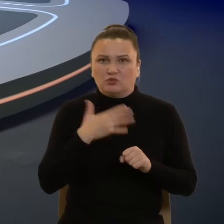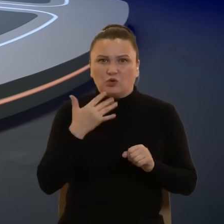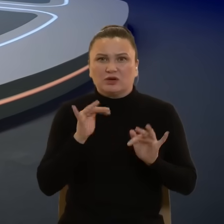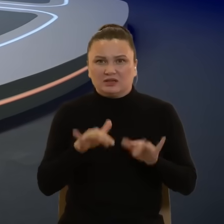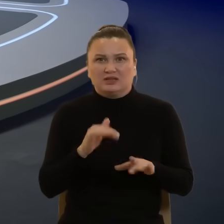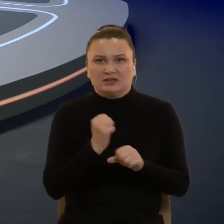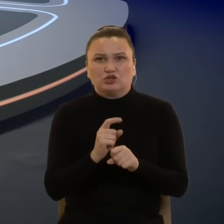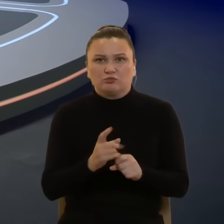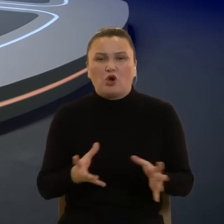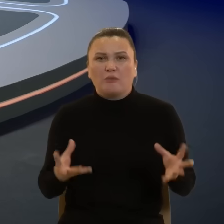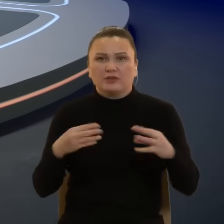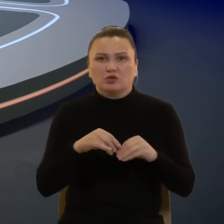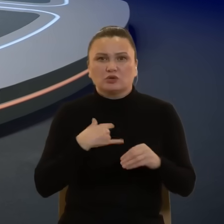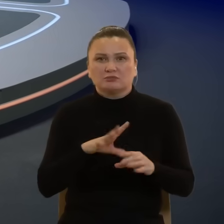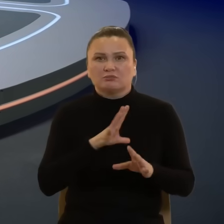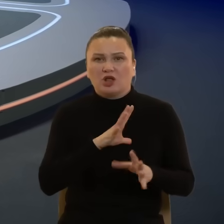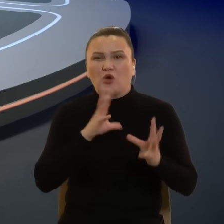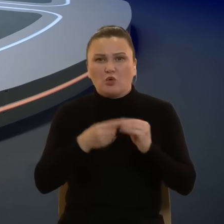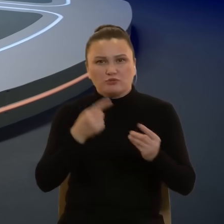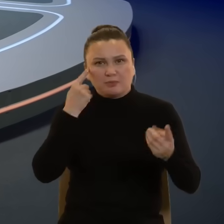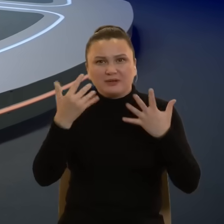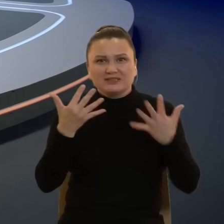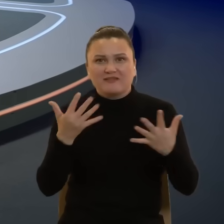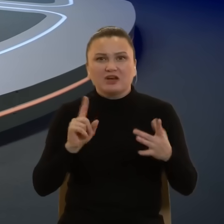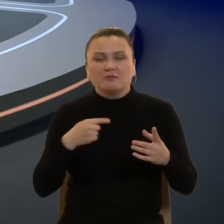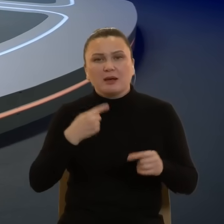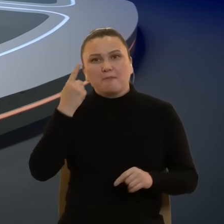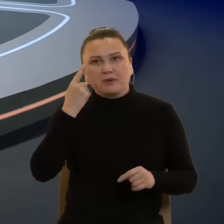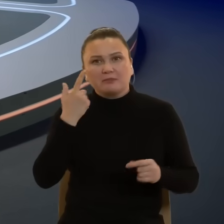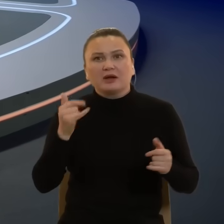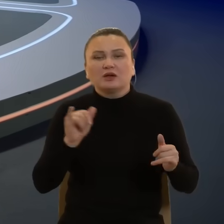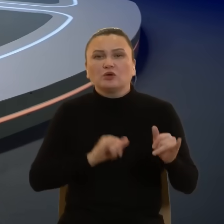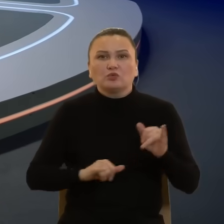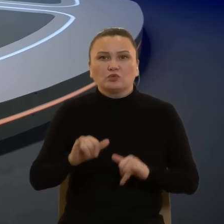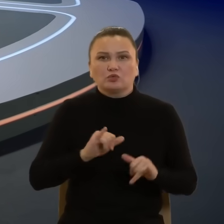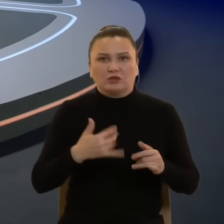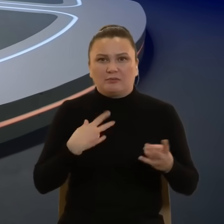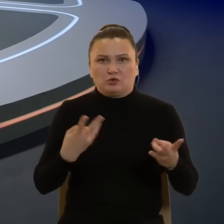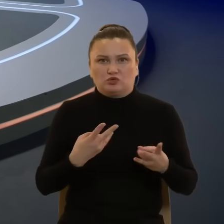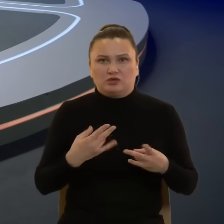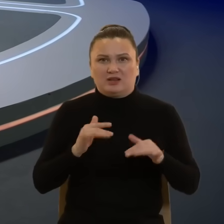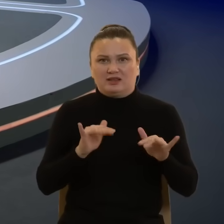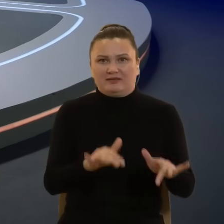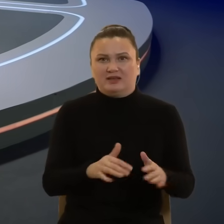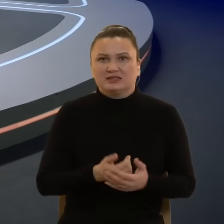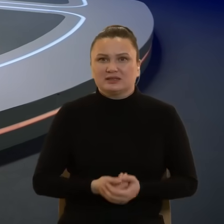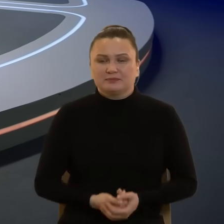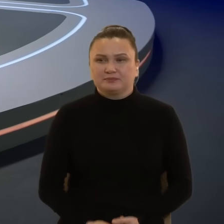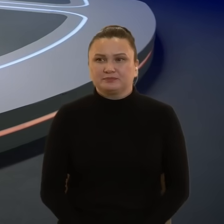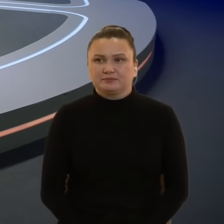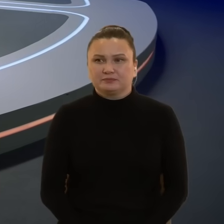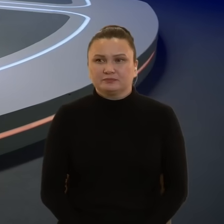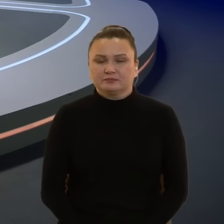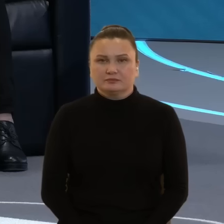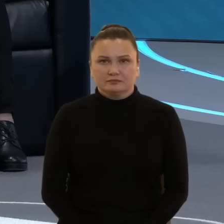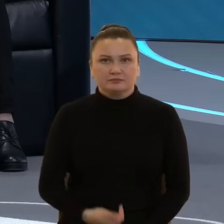их объединить, чтобы у нас была общая картина. И мы понимали, в каком направлении совместно нужно двигаться. А